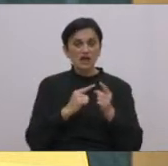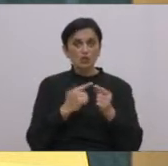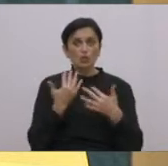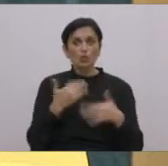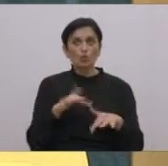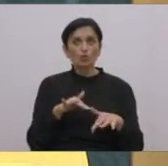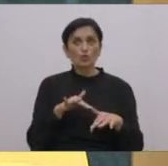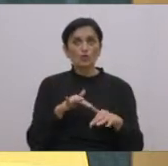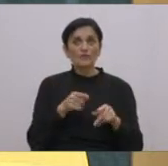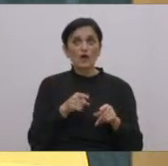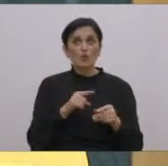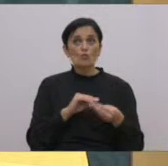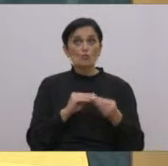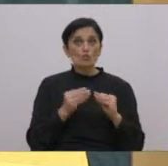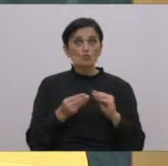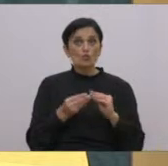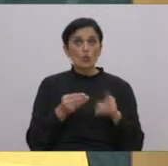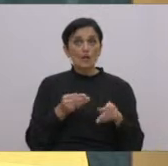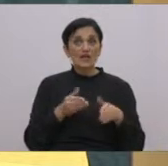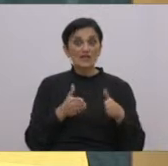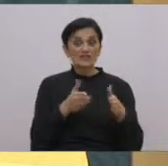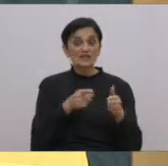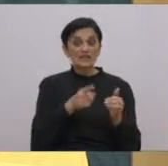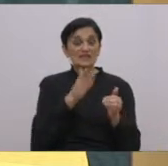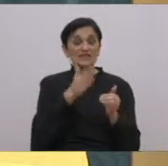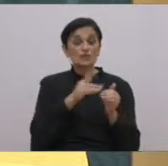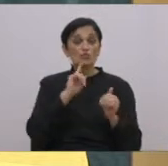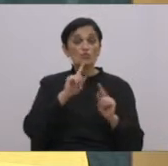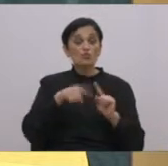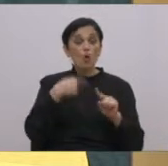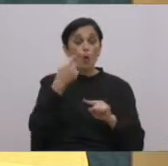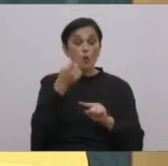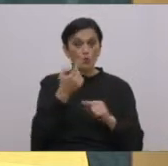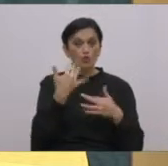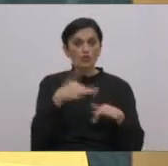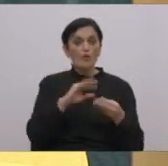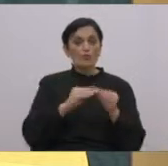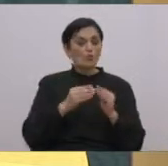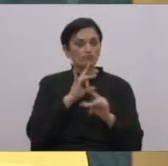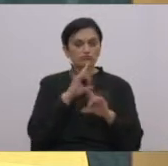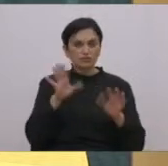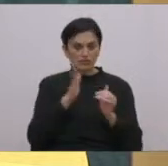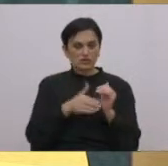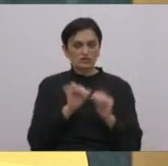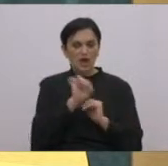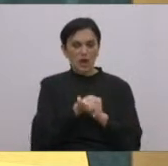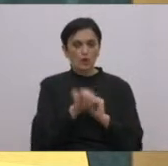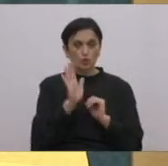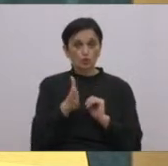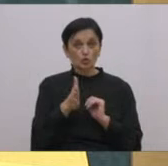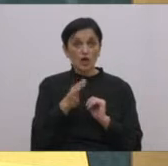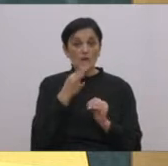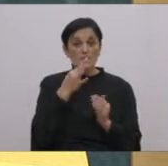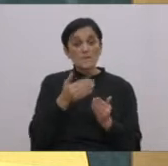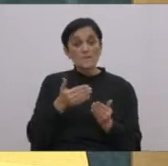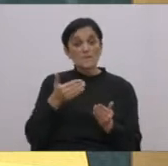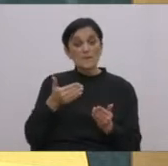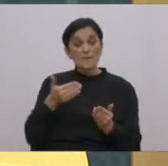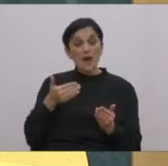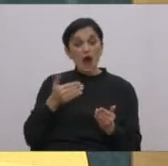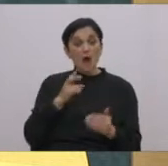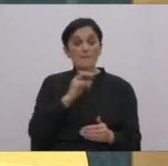ucue, agneșului problema, Am zis da sulebit, vom de un hotel, sucă ichneba da sulebuli. Manam deki, bakul